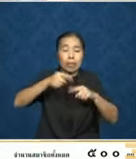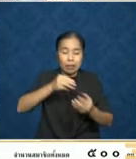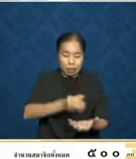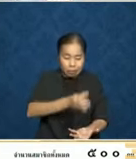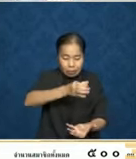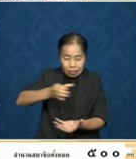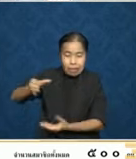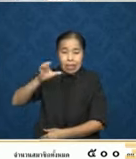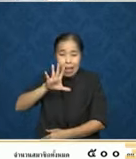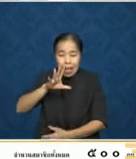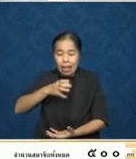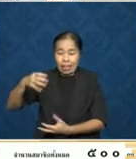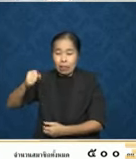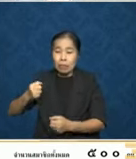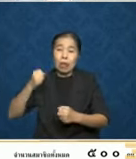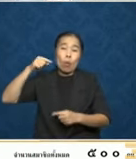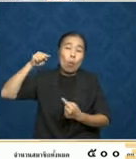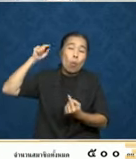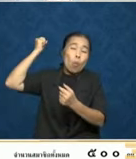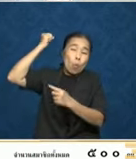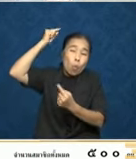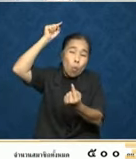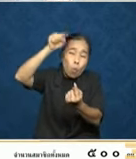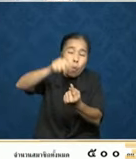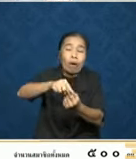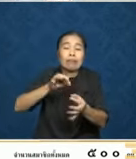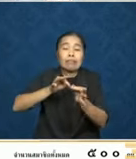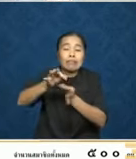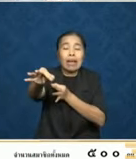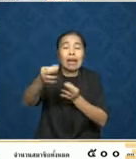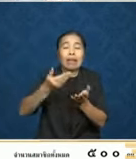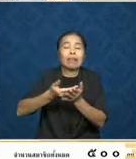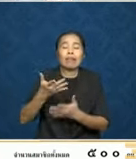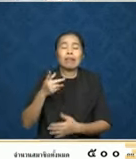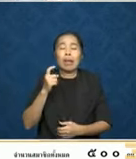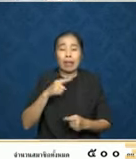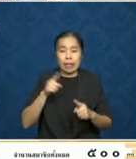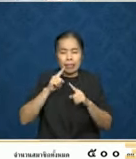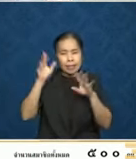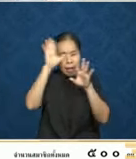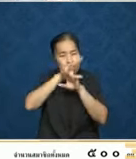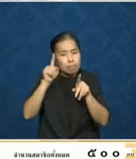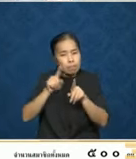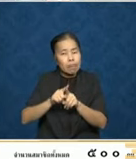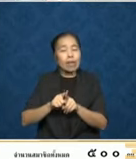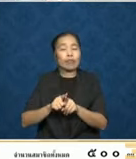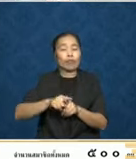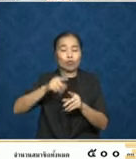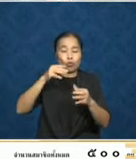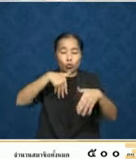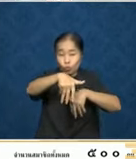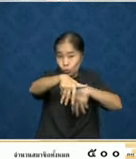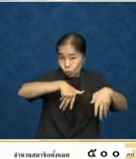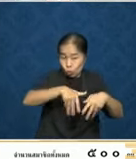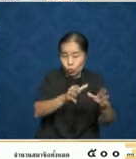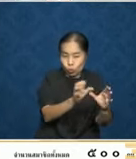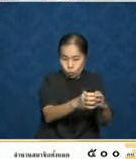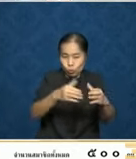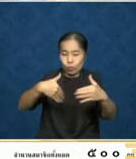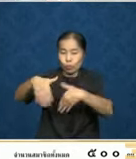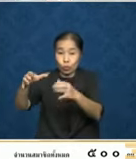10ขวดแล้วเขาต้องนั่งรถไปไกลๆไปซื้อแต่ถ้าท่านสามารถทำเป็นเหมือนธนาคารชุมชนในแต่ละโซนว่าเป็นการรับซื้อรว